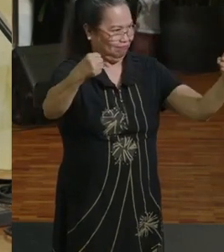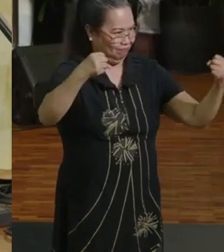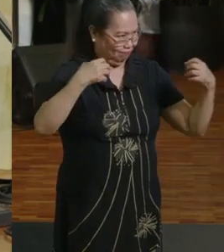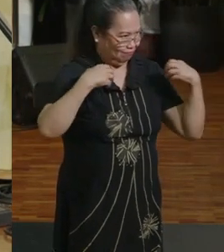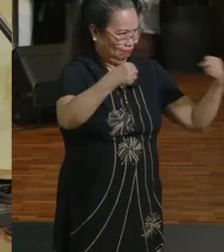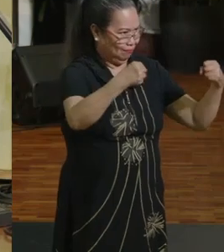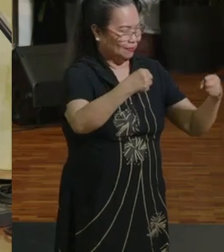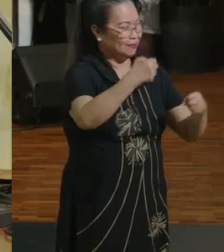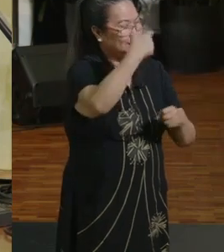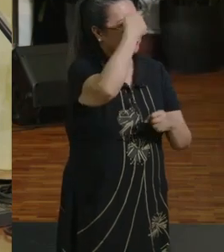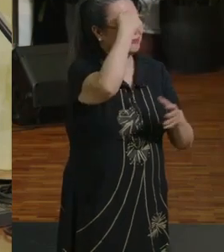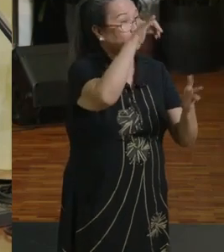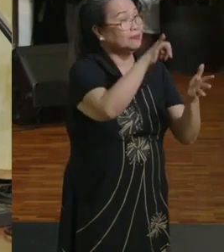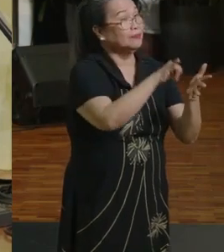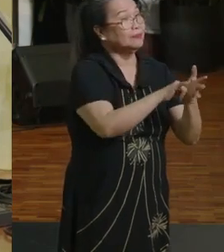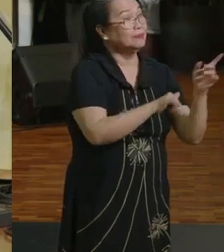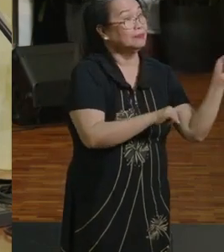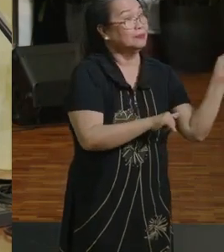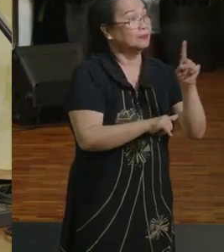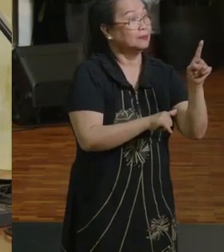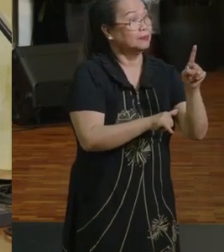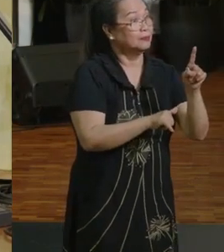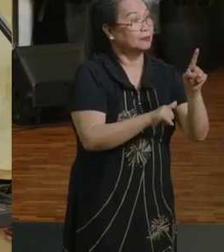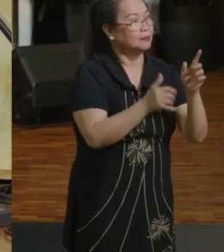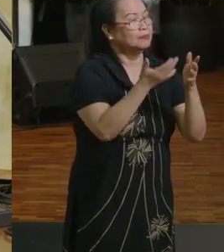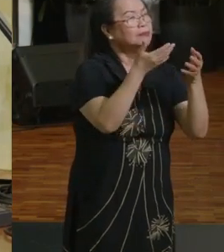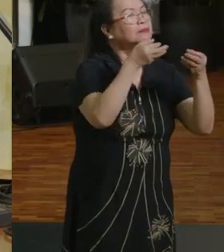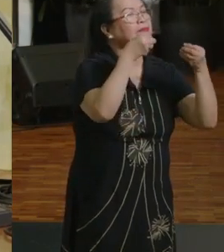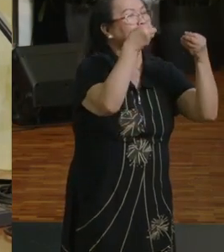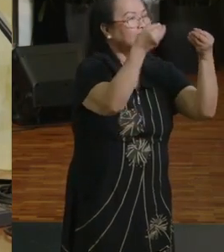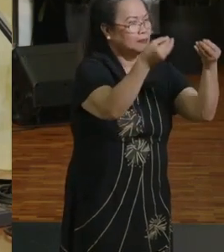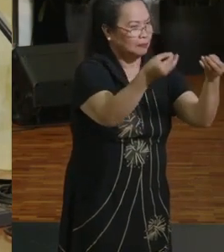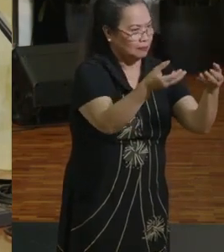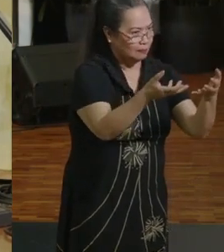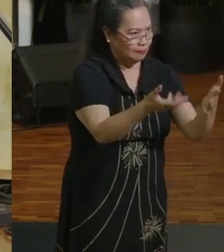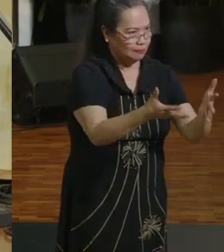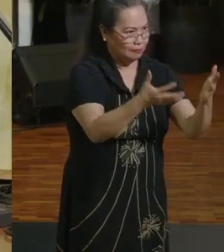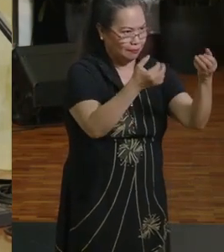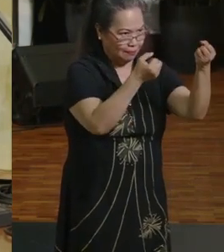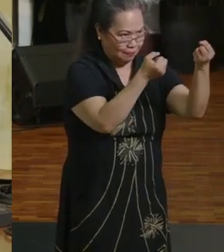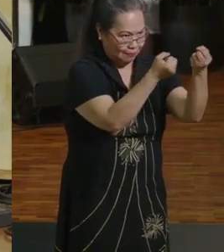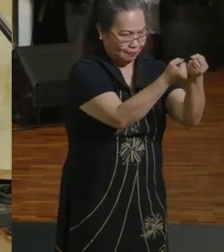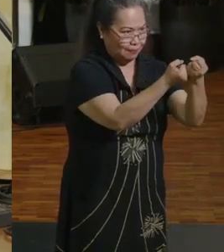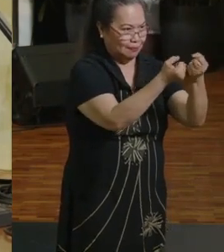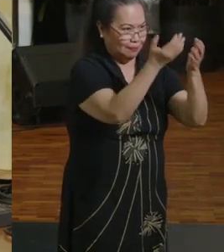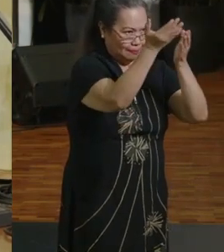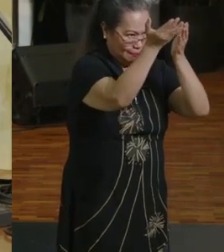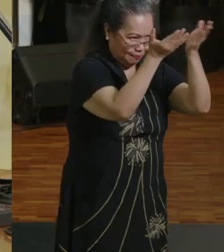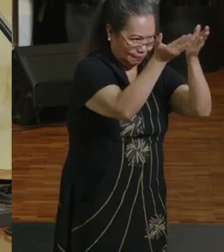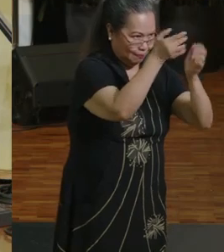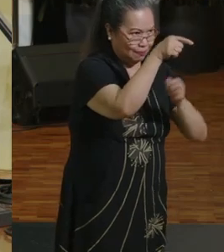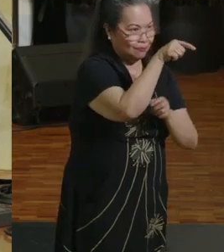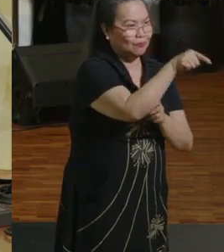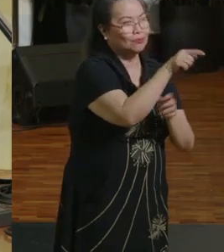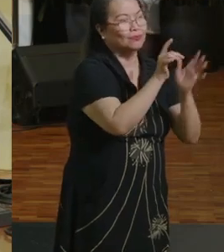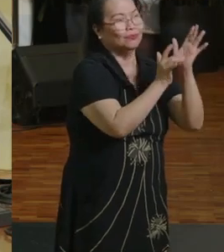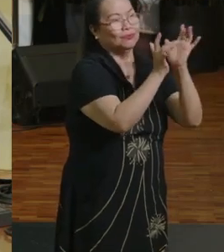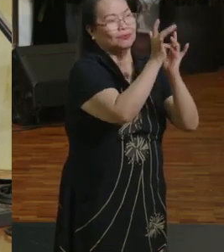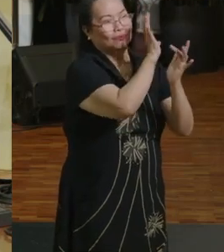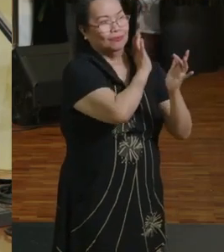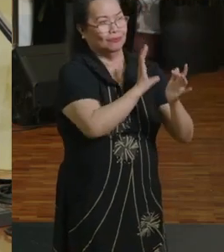At dahil doon, sila ay nagbigay ng suporta at paglilingkod sa ating